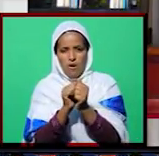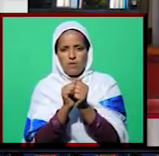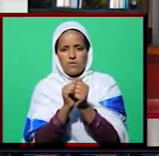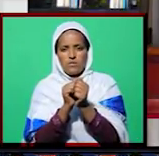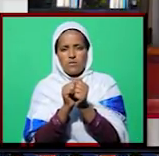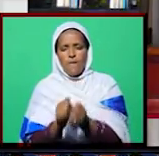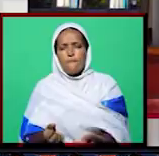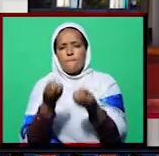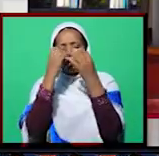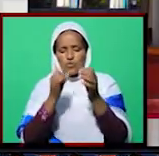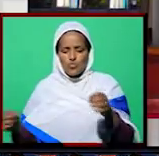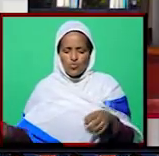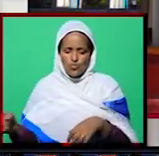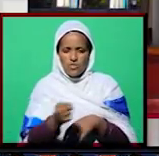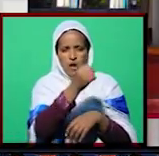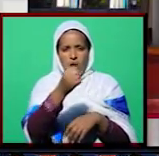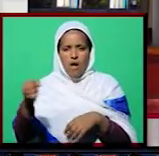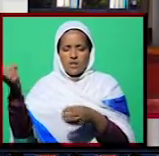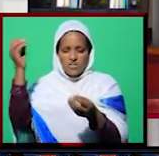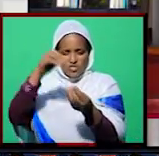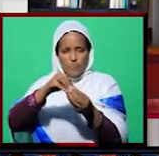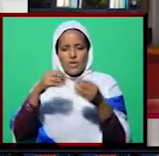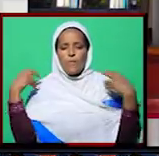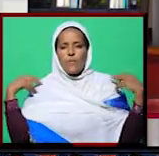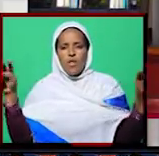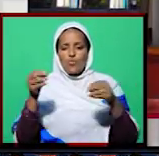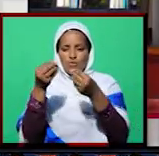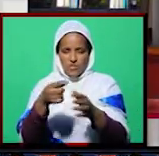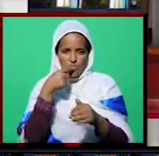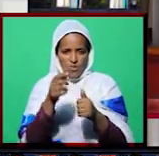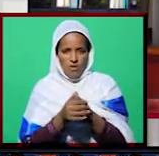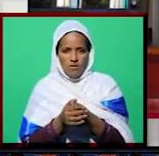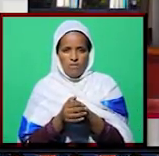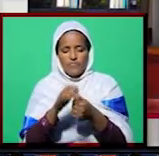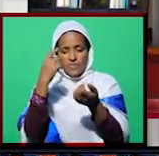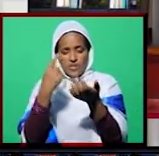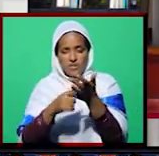ከቅዱሳኑ ጸሎት ጋር ብዙ ዕጣን እንዲጨምር ለመልአኩ ተሰጠው ይላል።